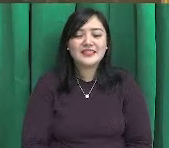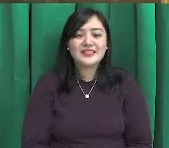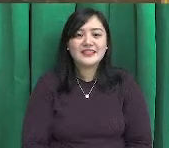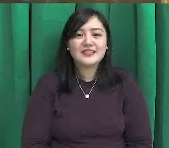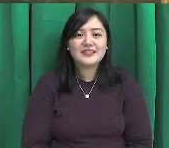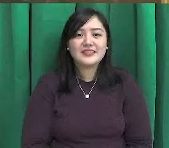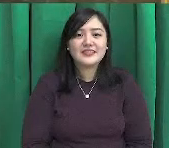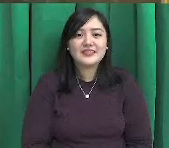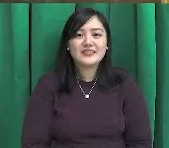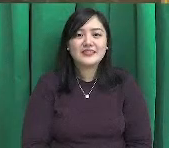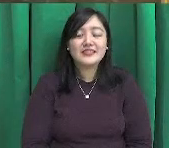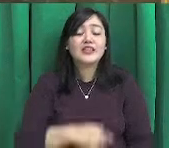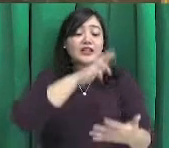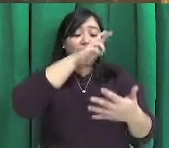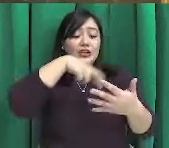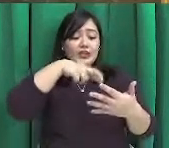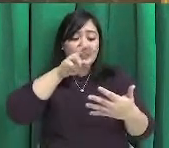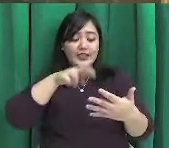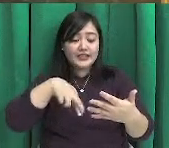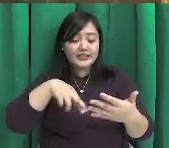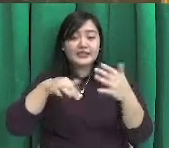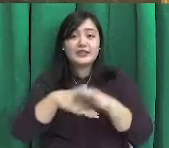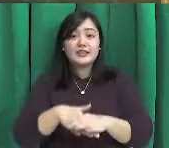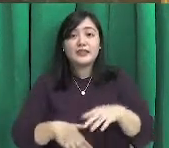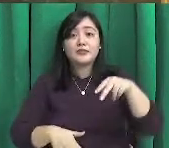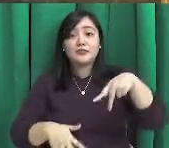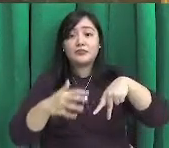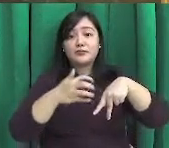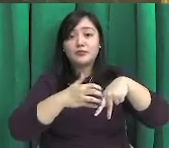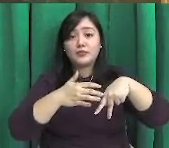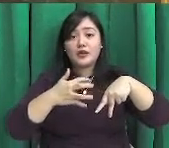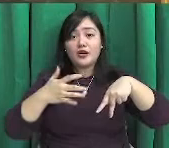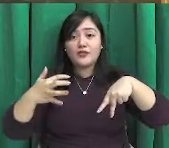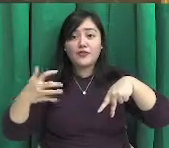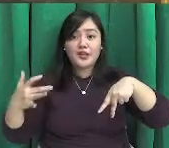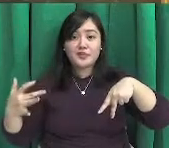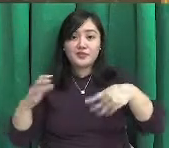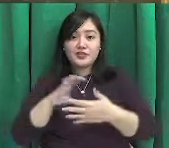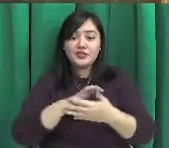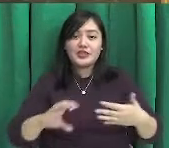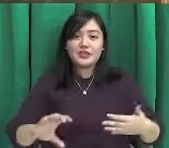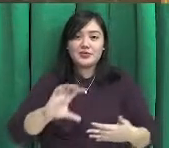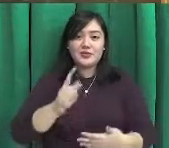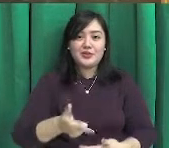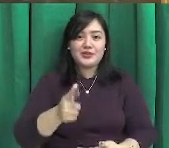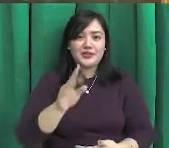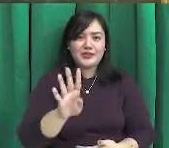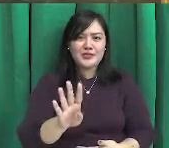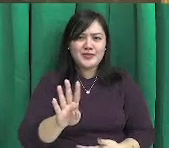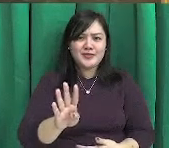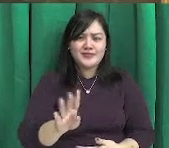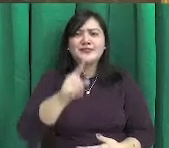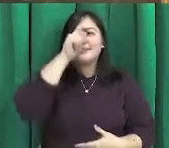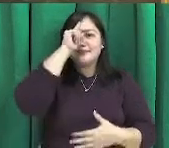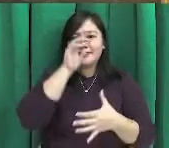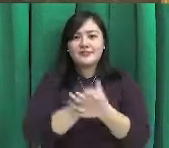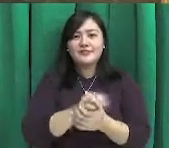Proverbs 24, may maganda pong binabanggit dito si Solomon. Maniwala na kayo kay Solomon pagdating sa pag-aasawa.